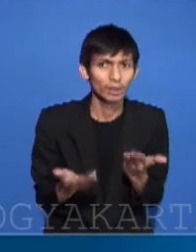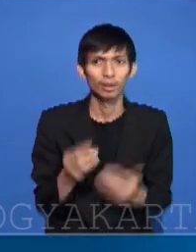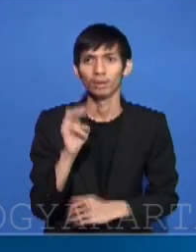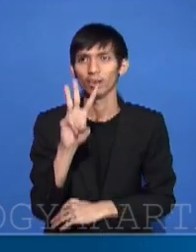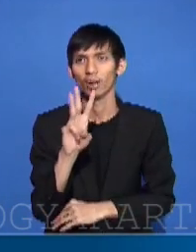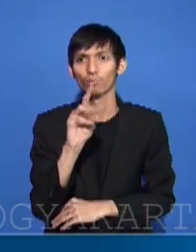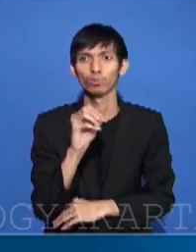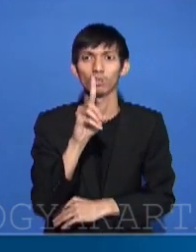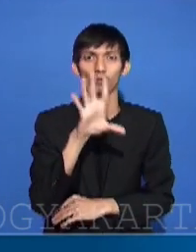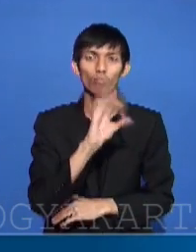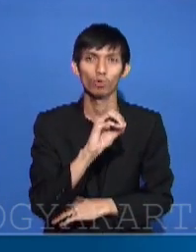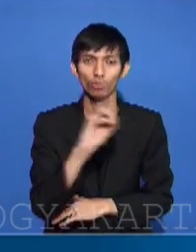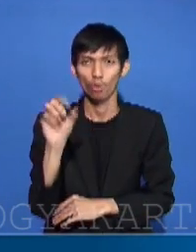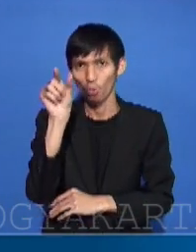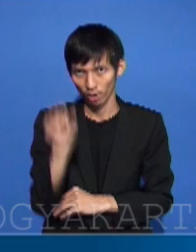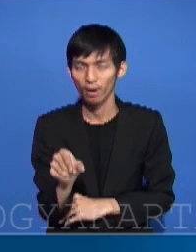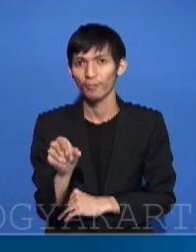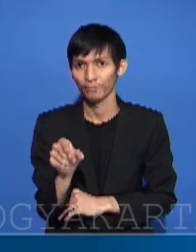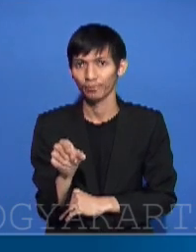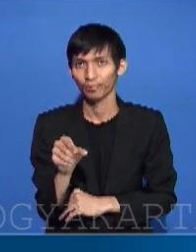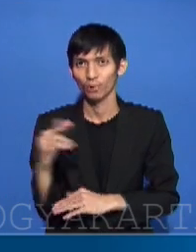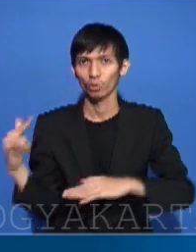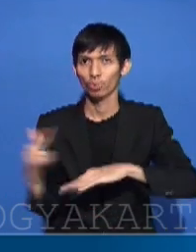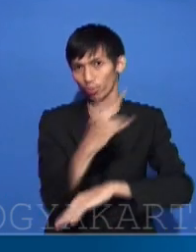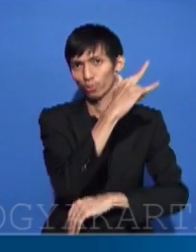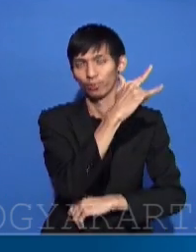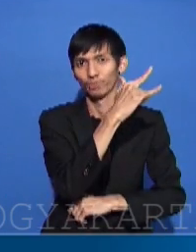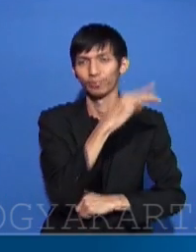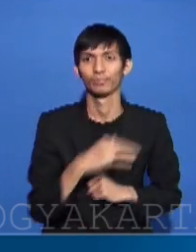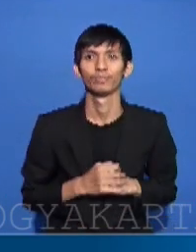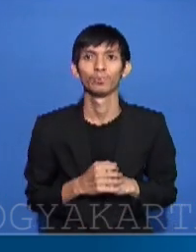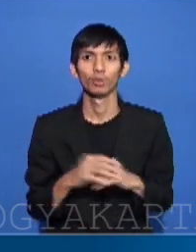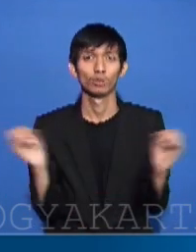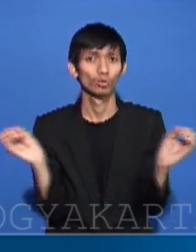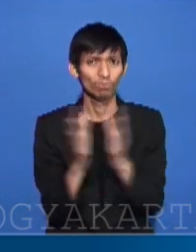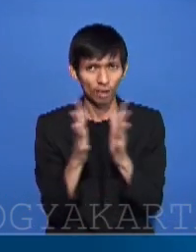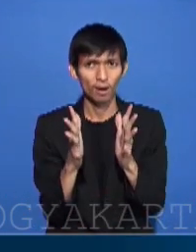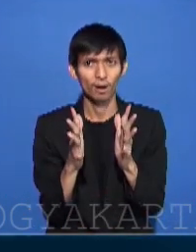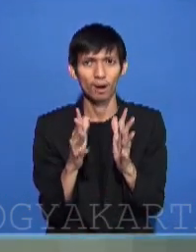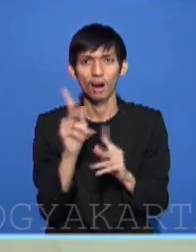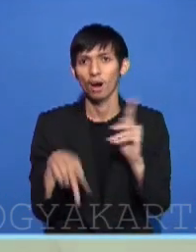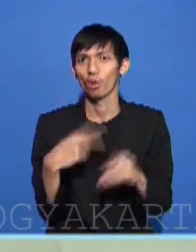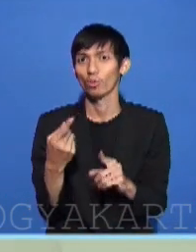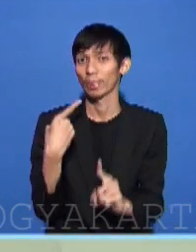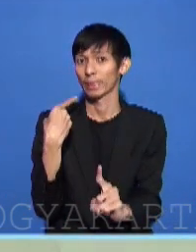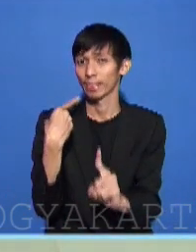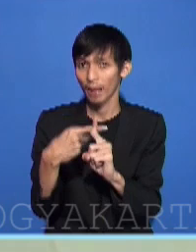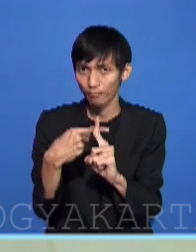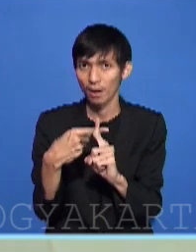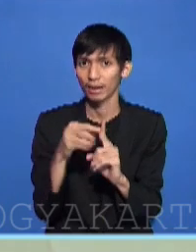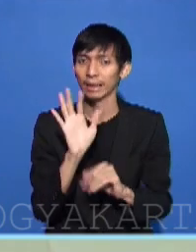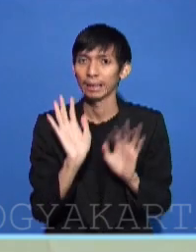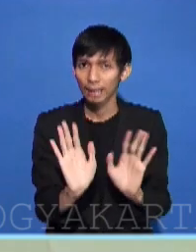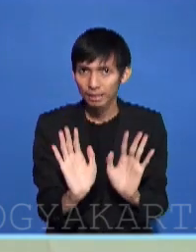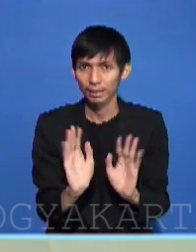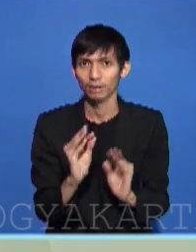3.150-an. Ya, kuotanya sementara itu kalau nanti ada tambahan ya dapat tambahan. Kalau umrohnya